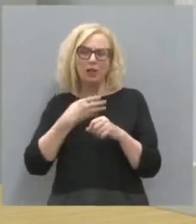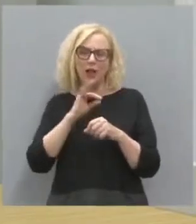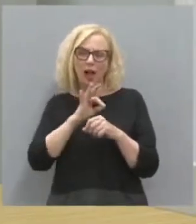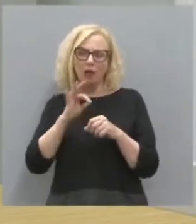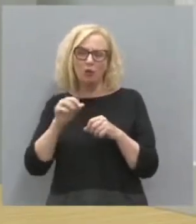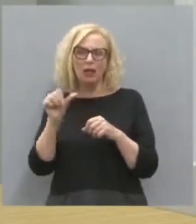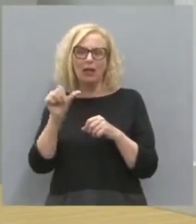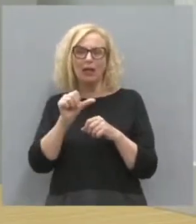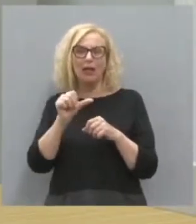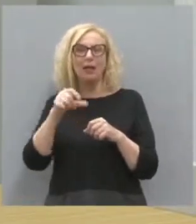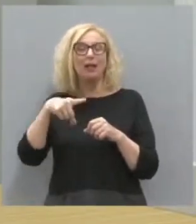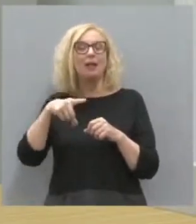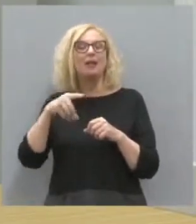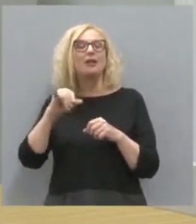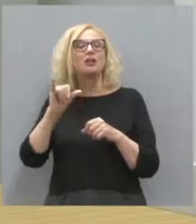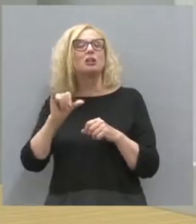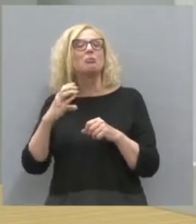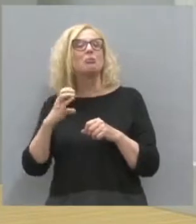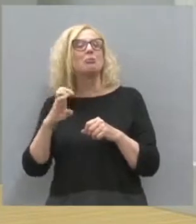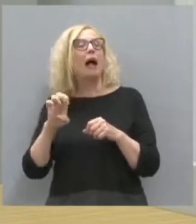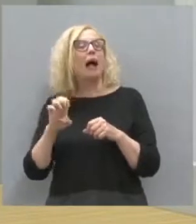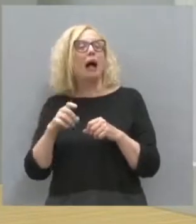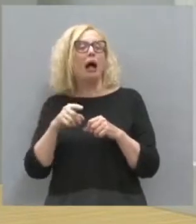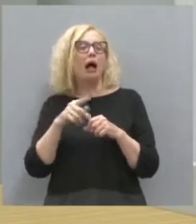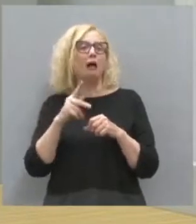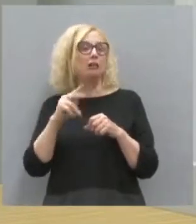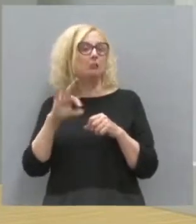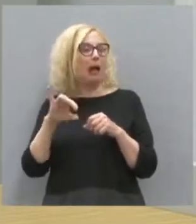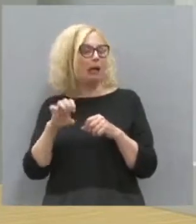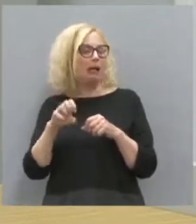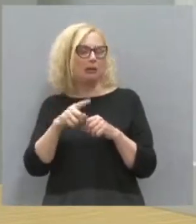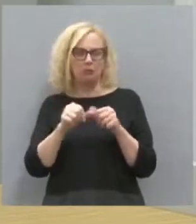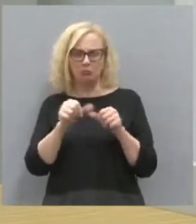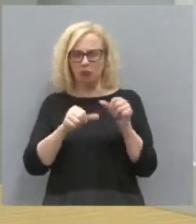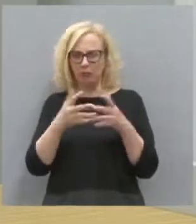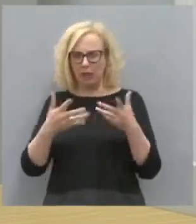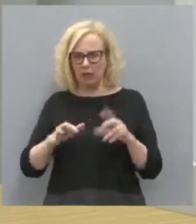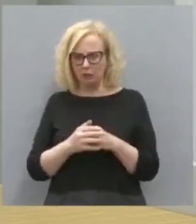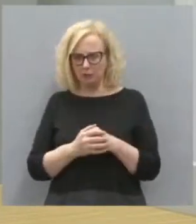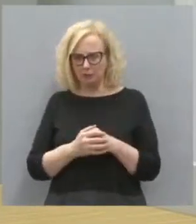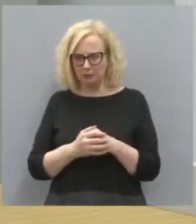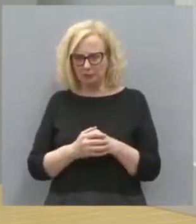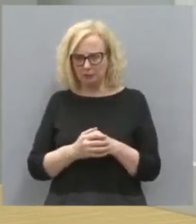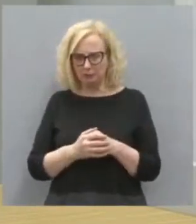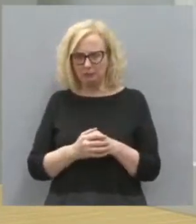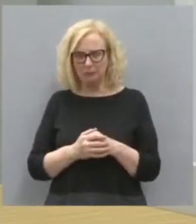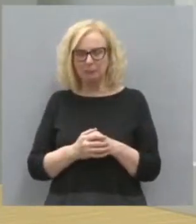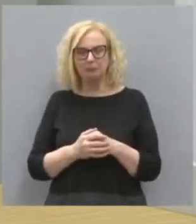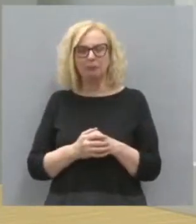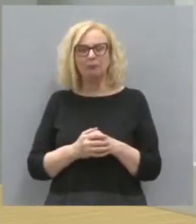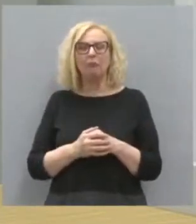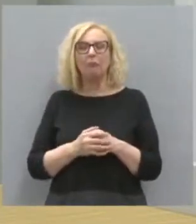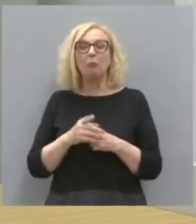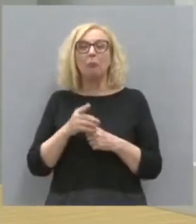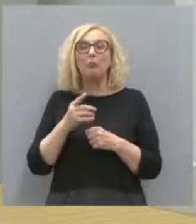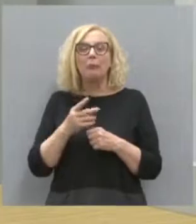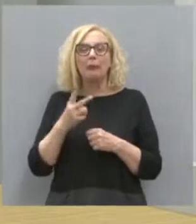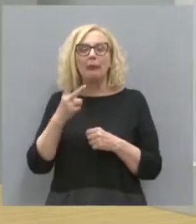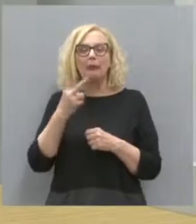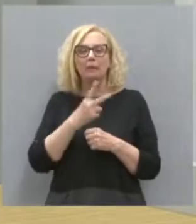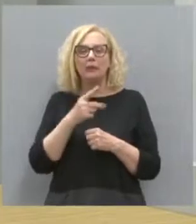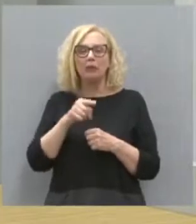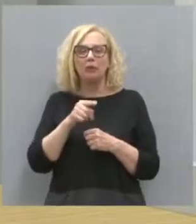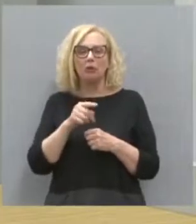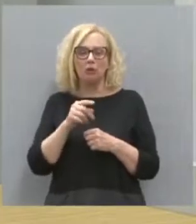chiamiamo quindi spunzoni che ci sono che vengono riconosciuti alle nostre in collabo libia anche dagli anticorpi ma se anche visto che i miei